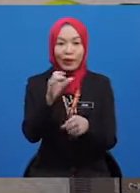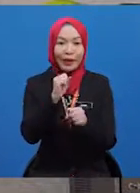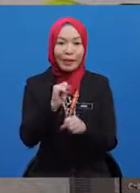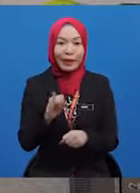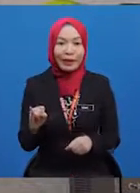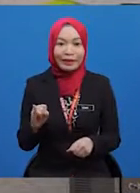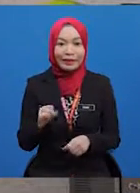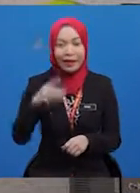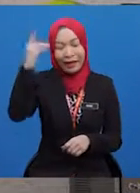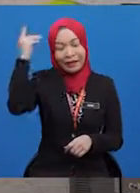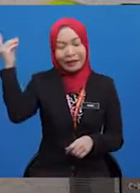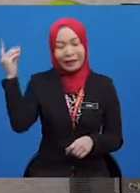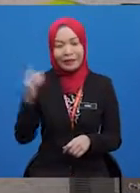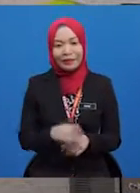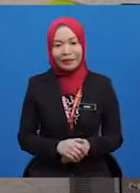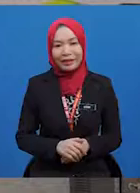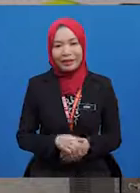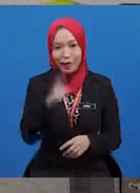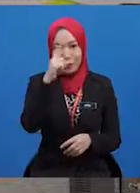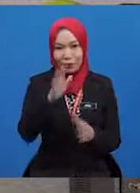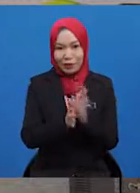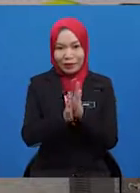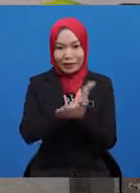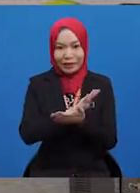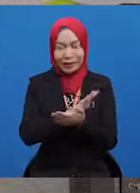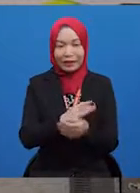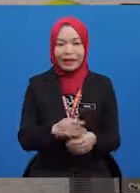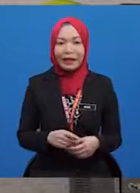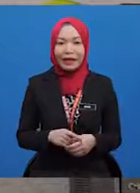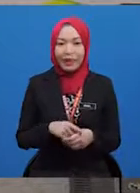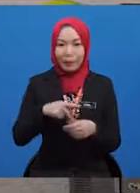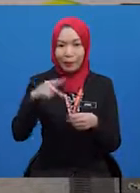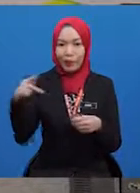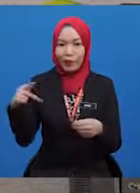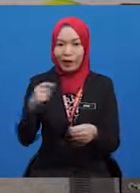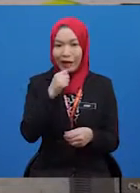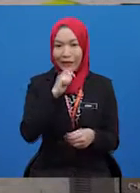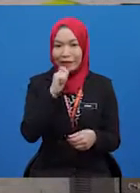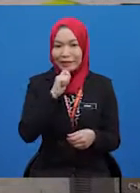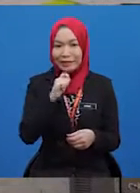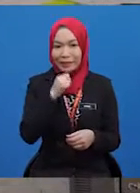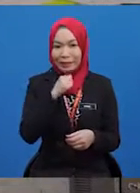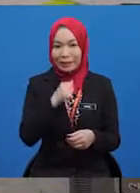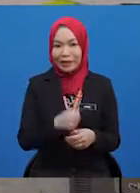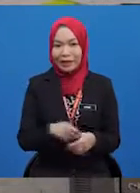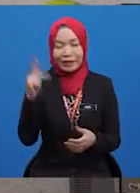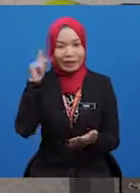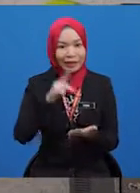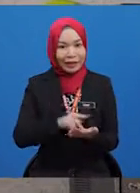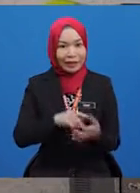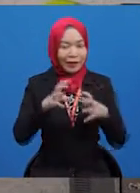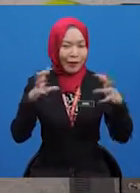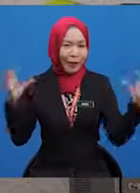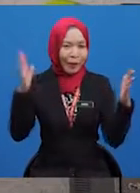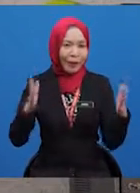impiannya untuk menjadikan produk aiskrimnya dikenali ramai. Jom kita ciptakan